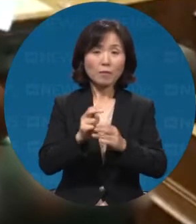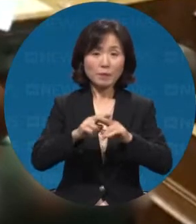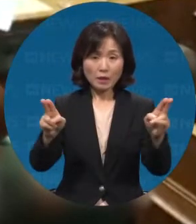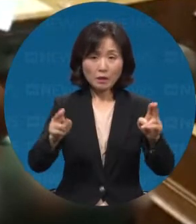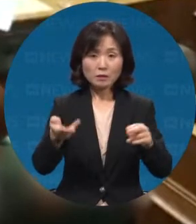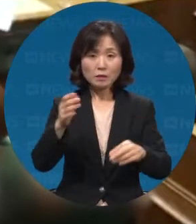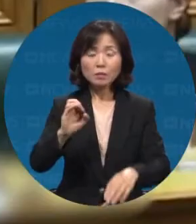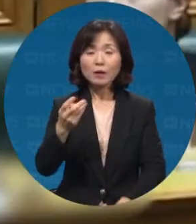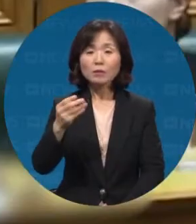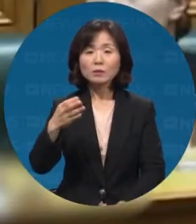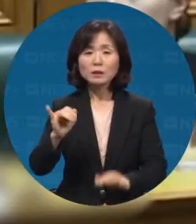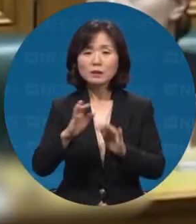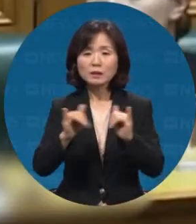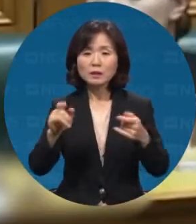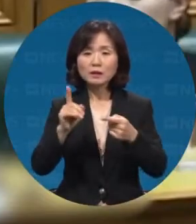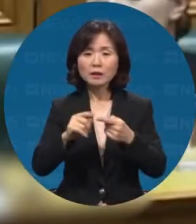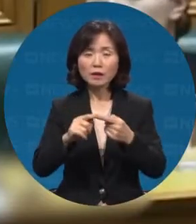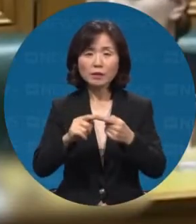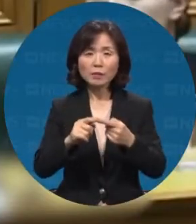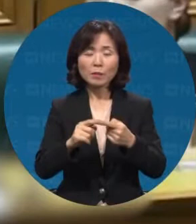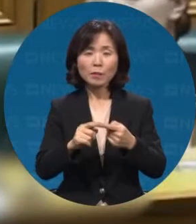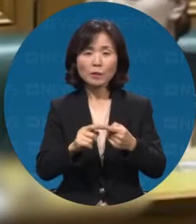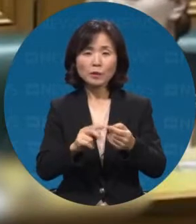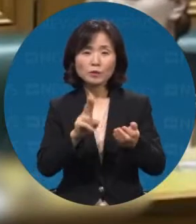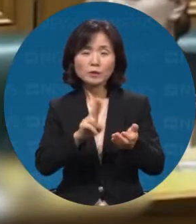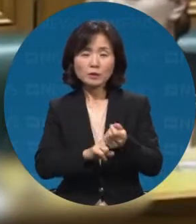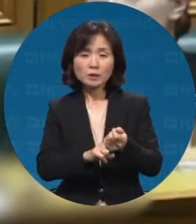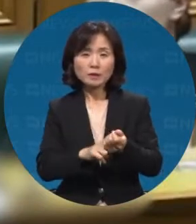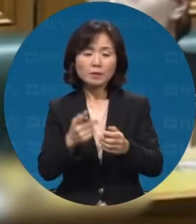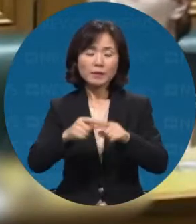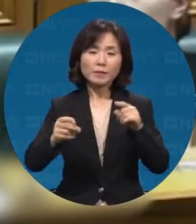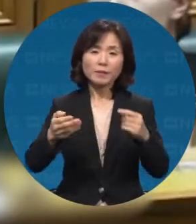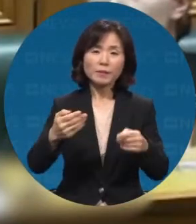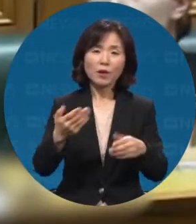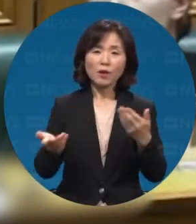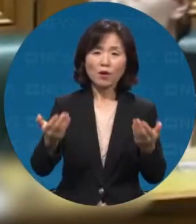마오리인에 대한 보이지 않는 편견을 증명한 사례라는 비판을 받았습니다.